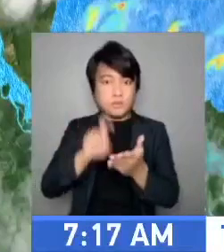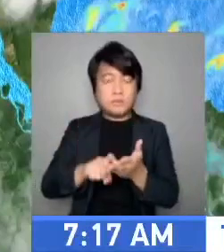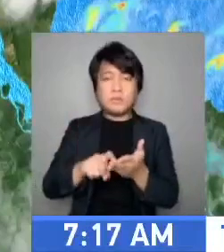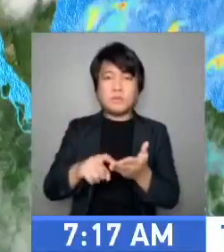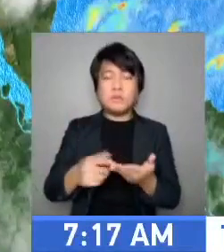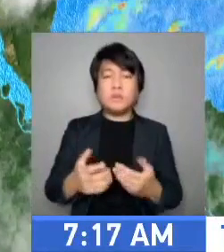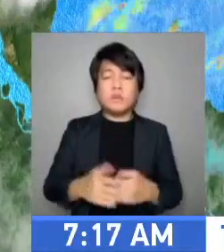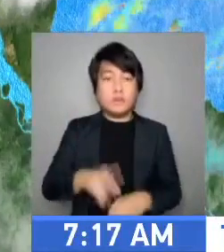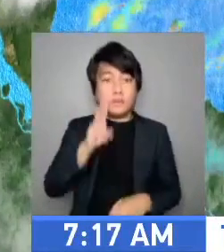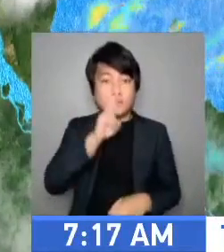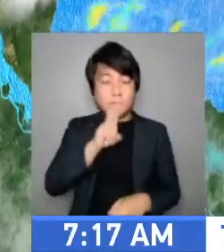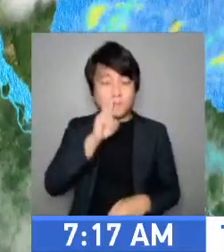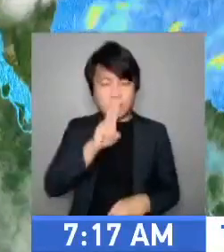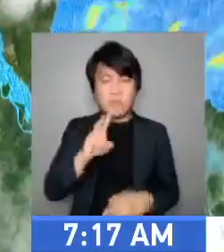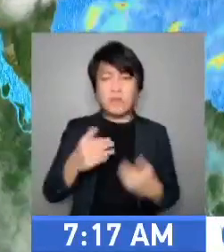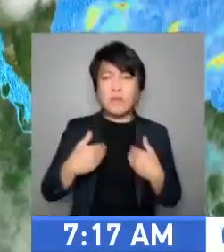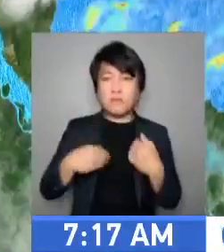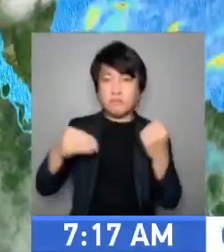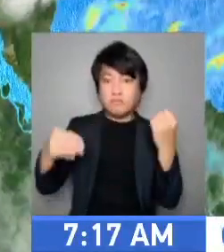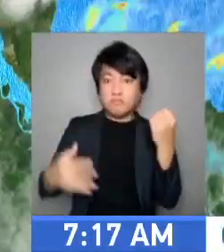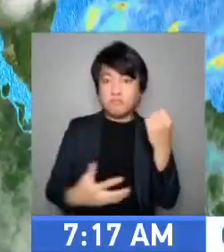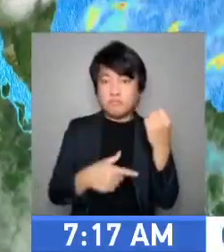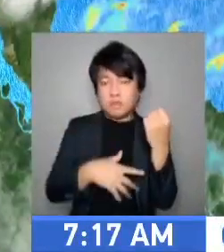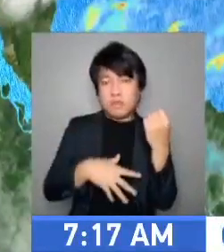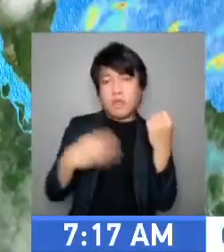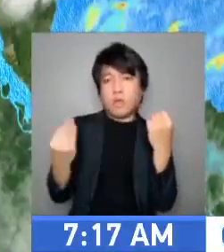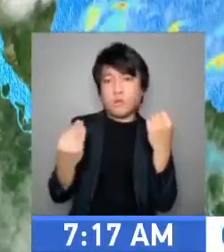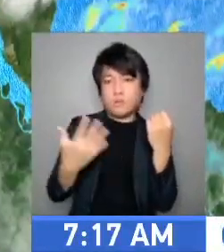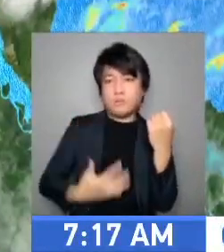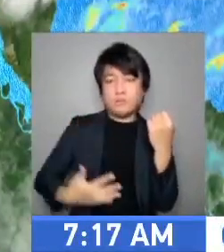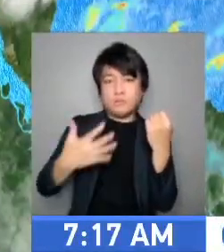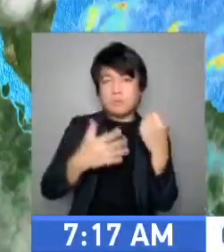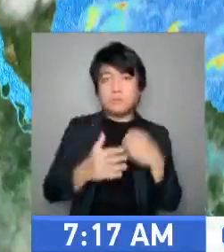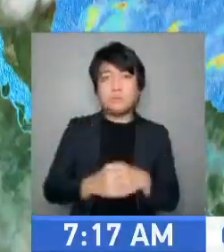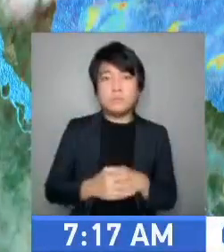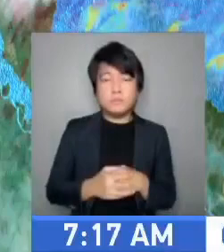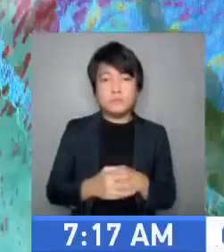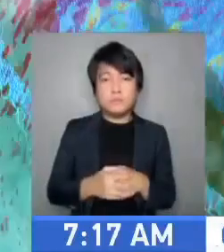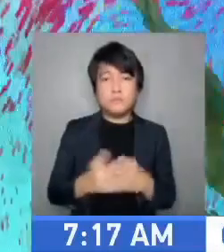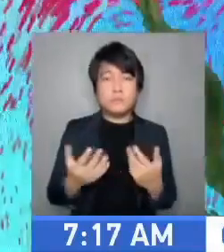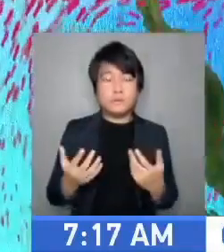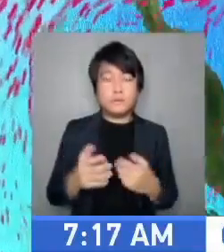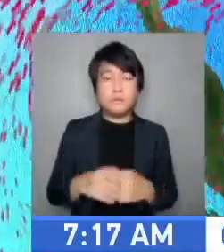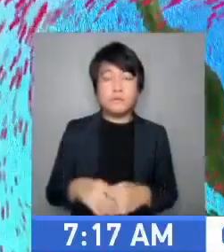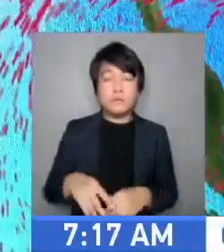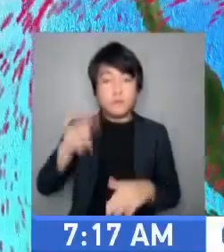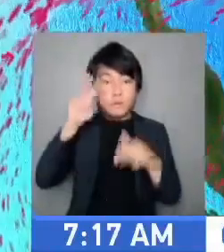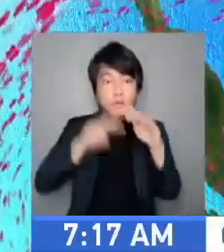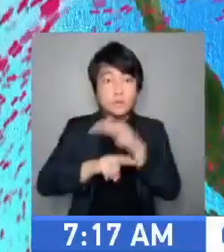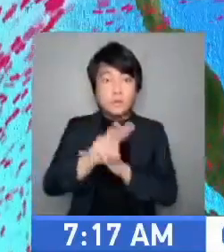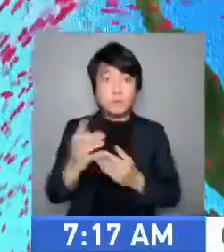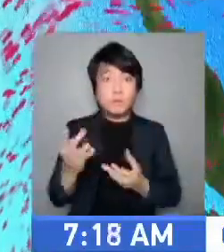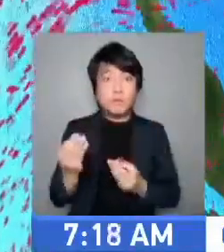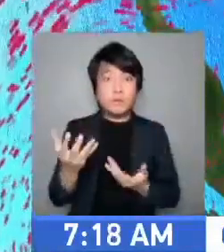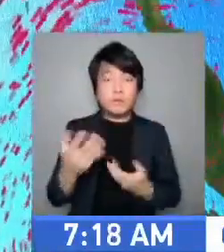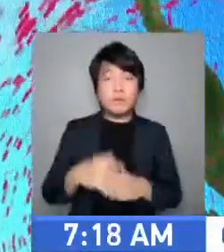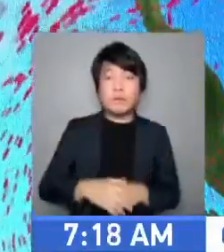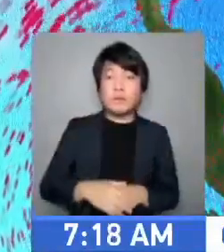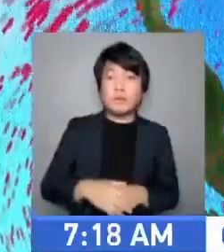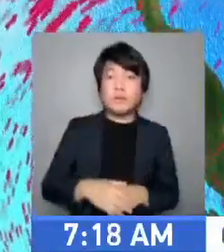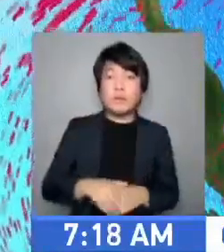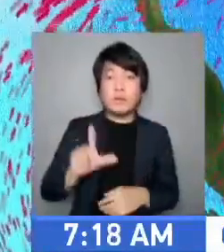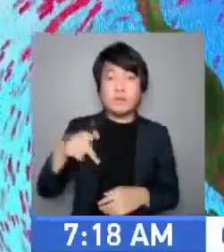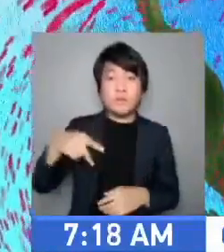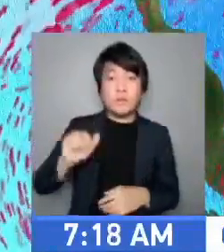nasa labas pa ng PAR. Base sa wind forecast ng MetroWeather, posibleng pumasok ng PAR ang nasabing LPA at maaari